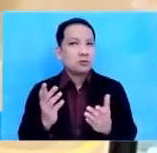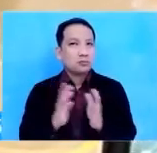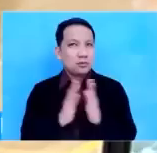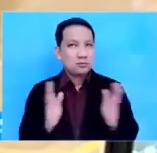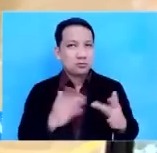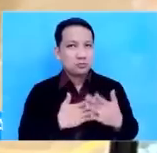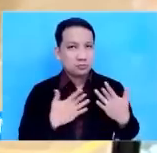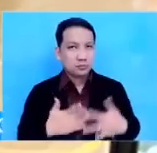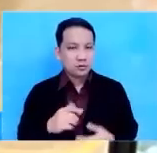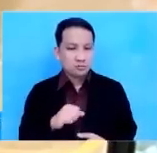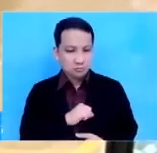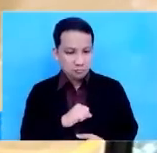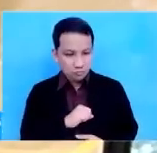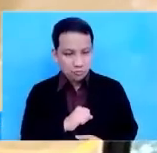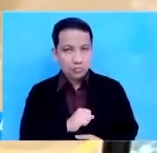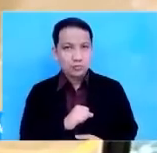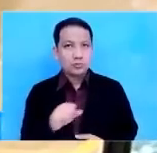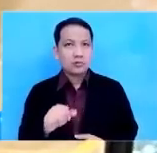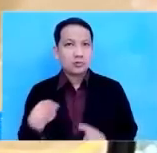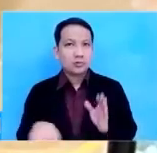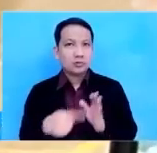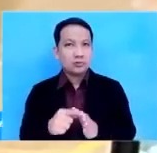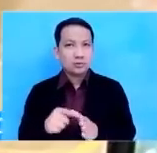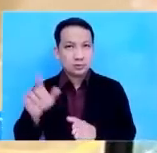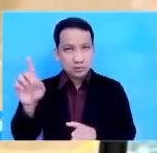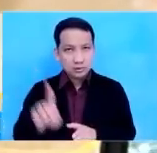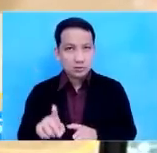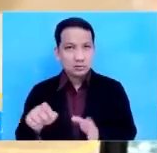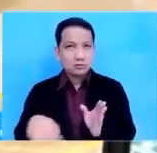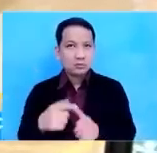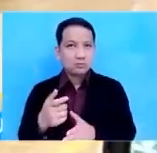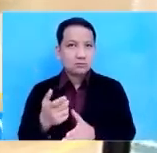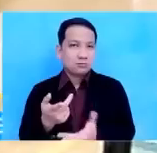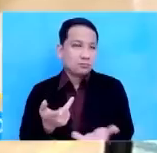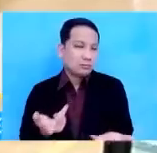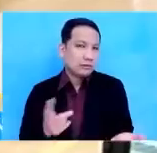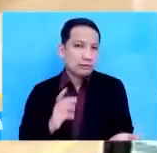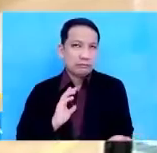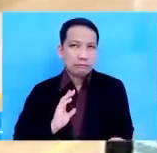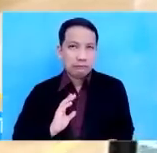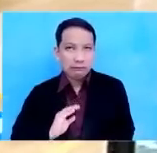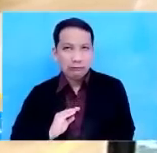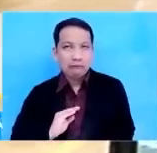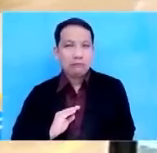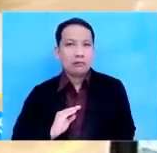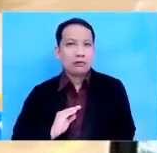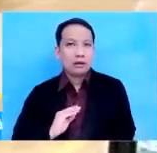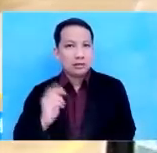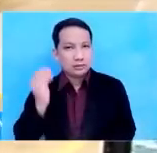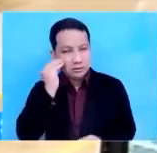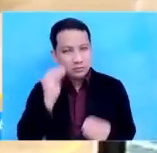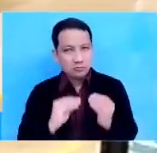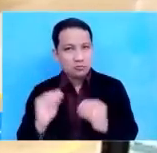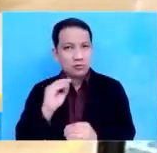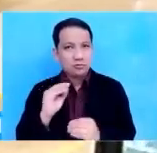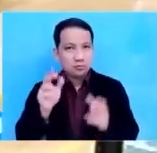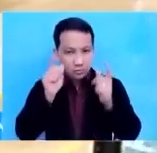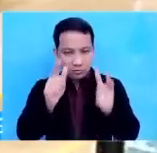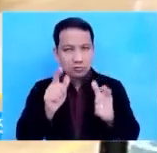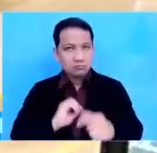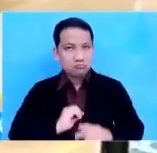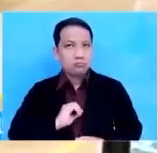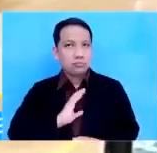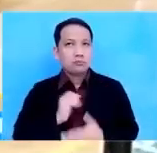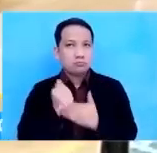puso. Sometimes when we got down in some of the games, we were quick to give up. So I think that moving forward, we just gotta